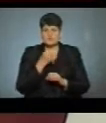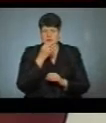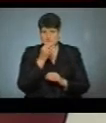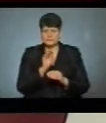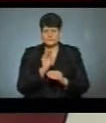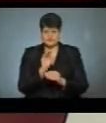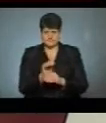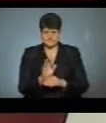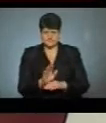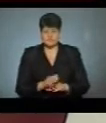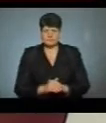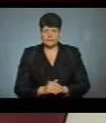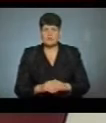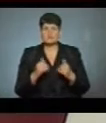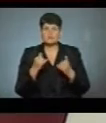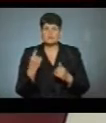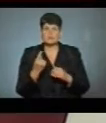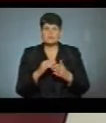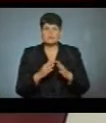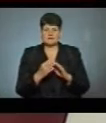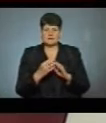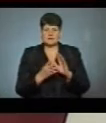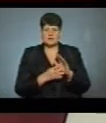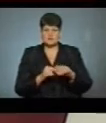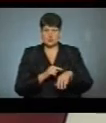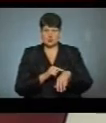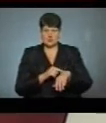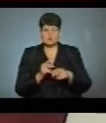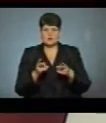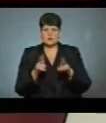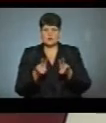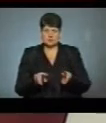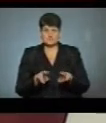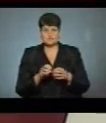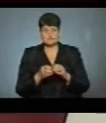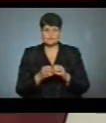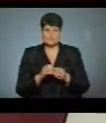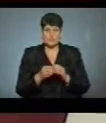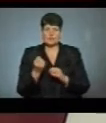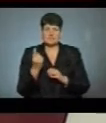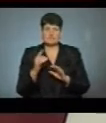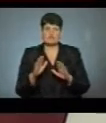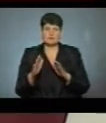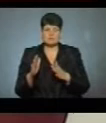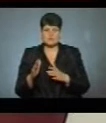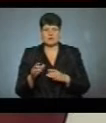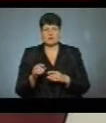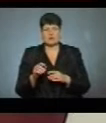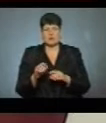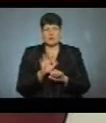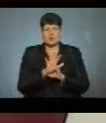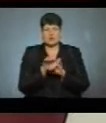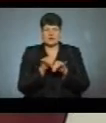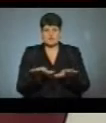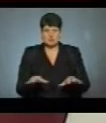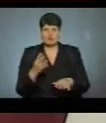додатково. Сьогодні в області станом на 19 годину залишаються під підозрою 11 випадків коронавірусу. 4 з них